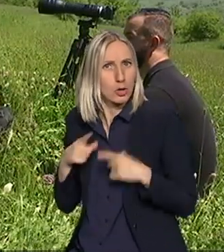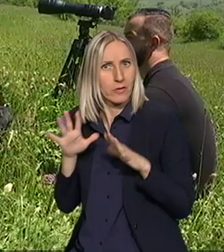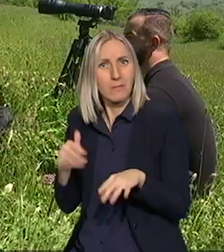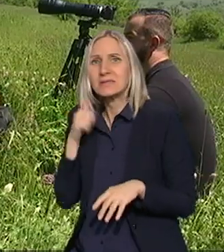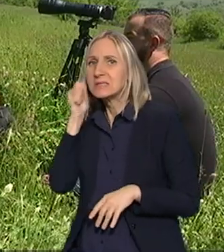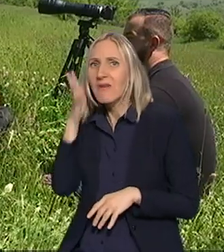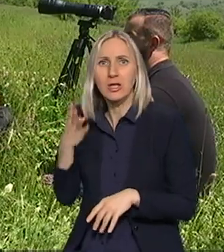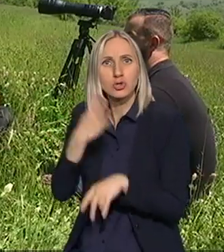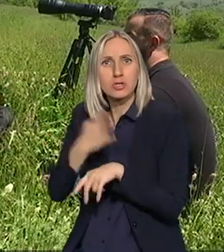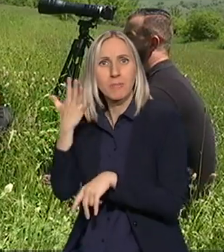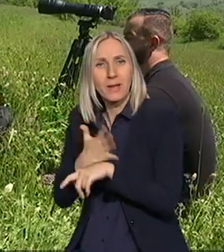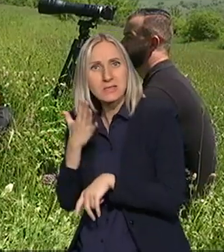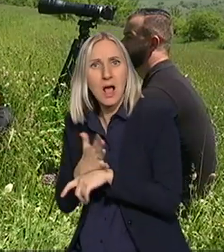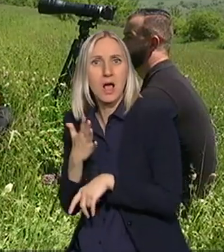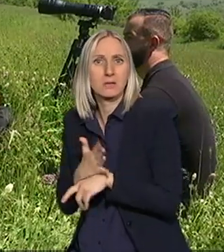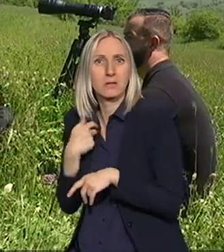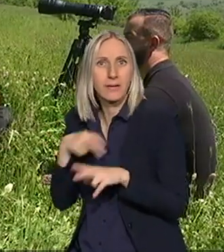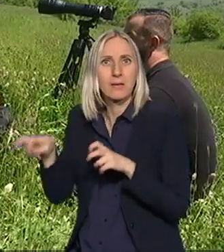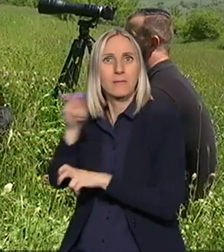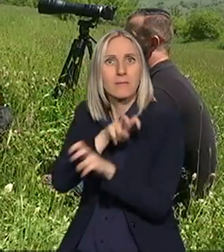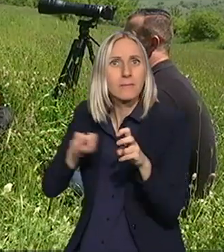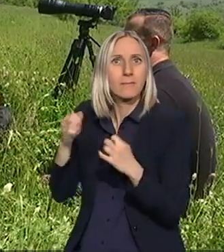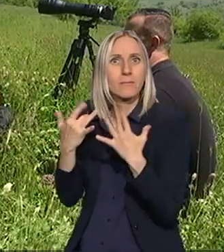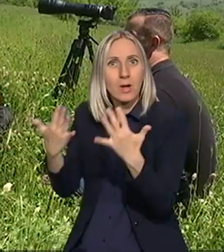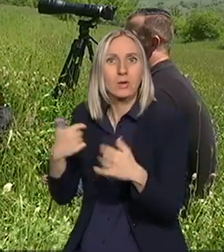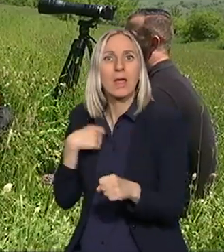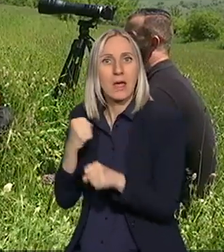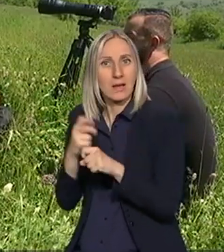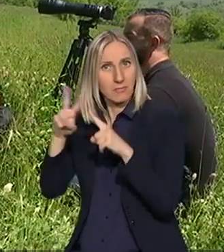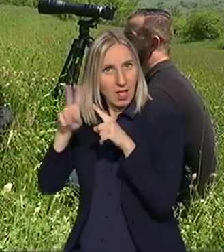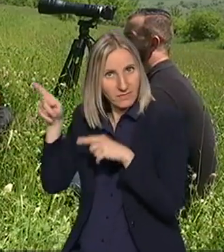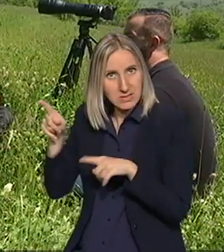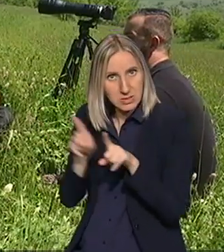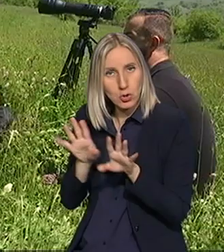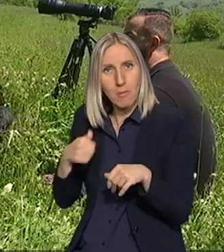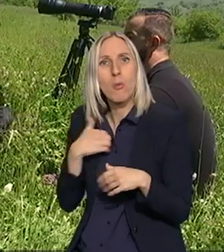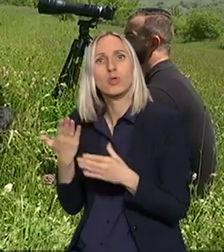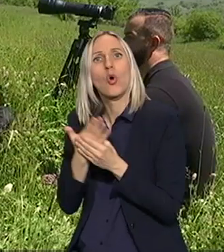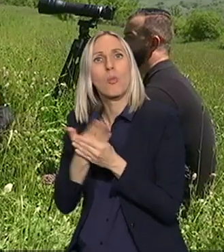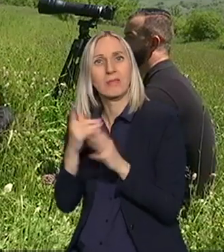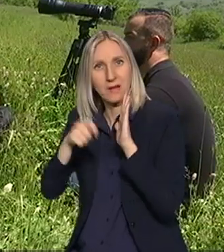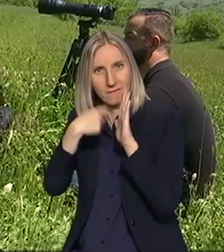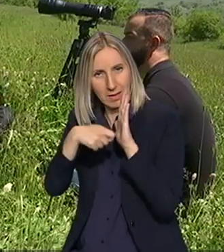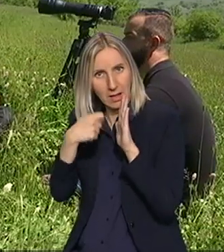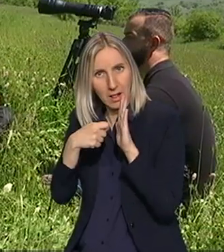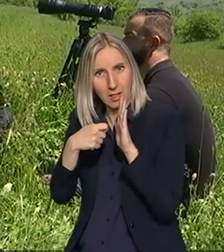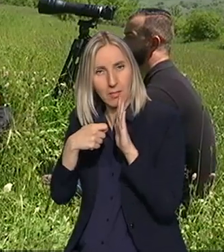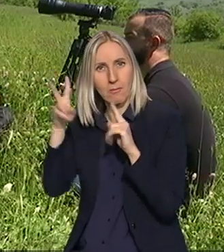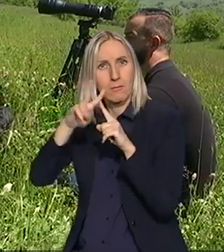izađem po 4-5 sata. Sada i radim za televiziju, imam moj dokumentar Radio Televizija